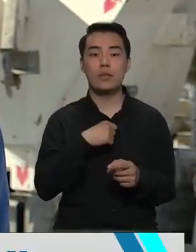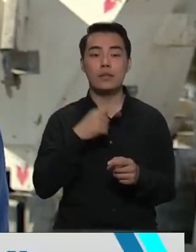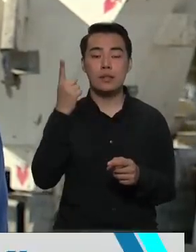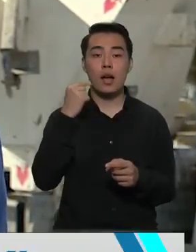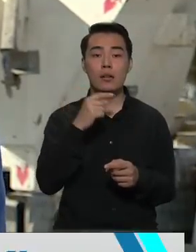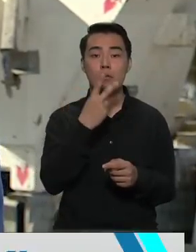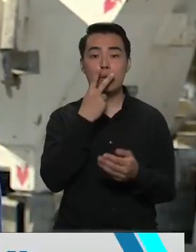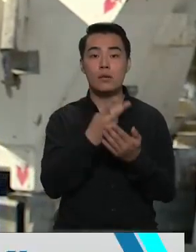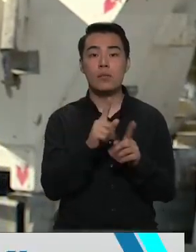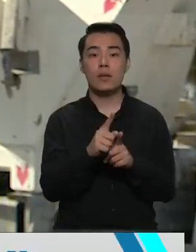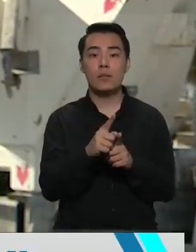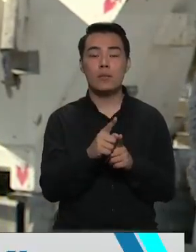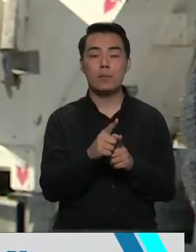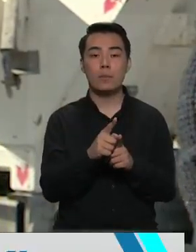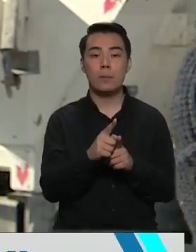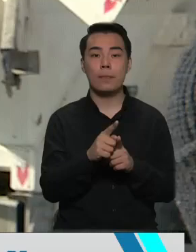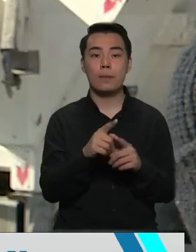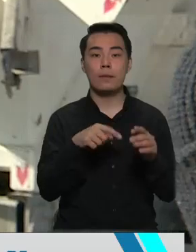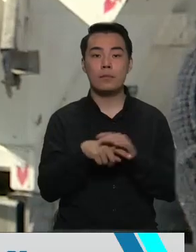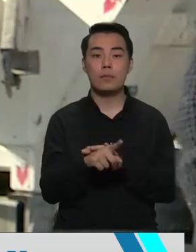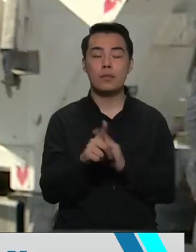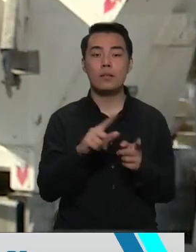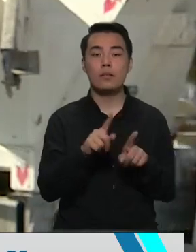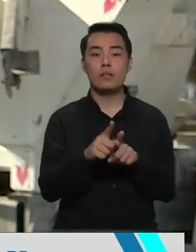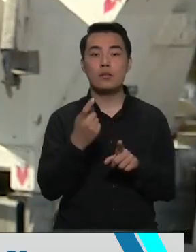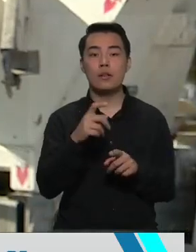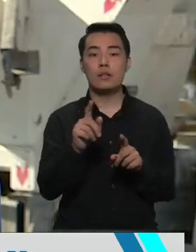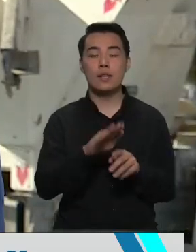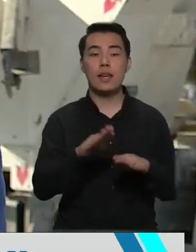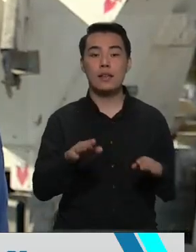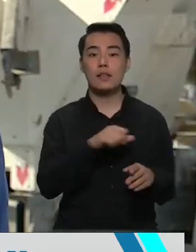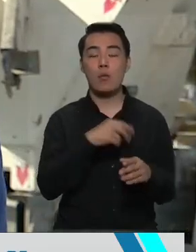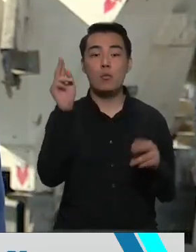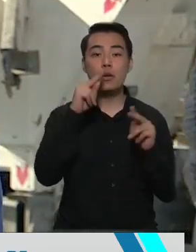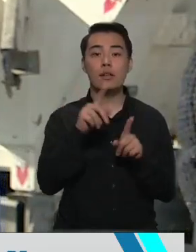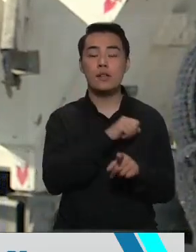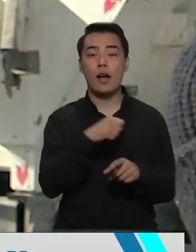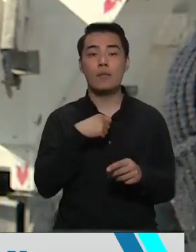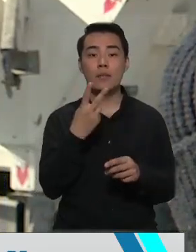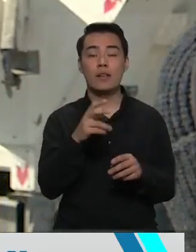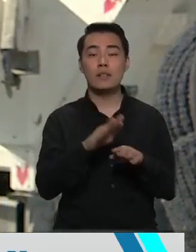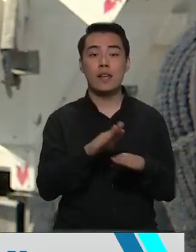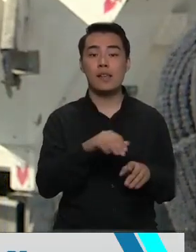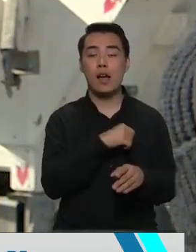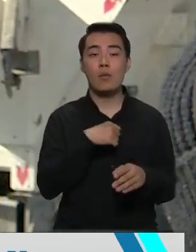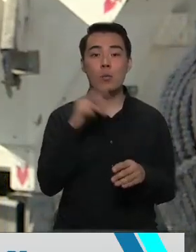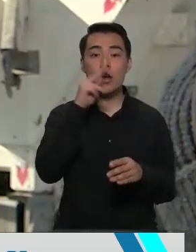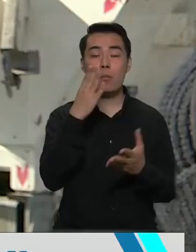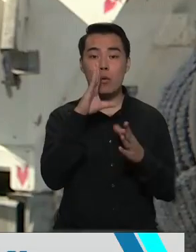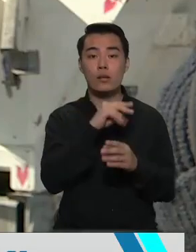благодаря там той тем нескольким сотням детей которые смогут учиться в этой школе и тем